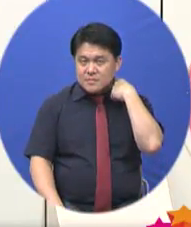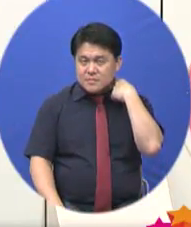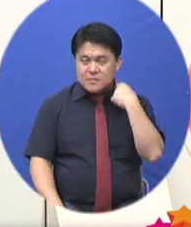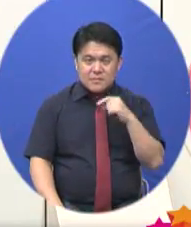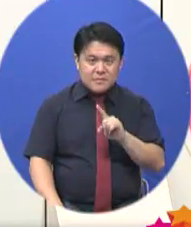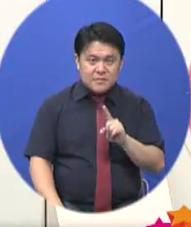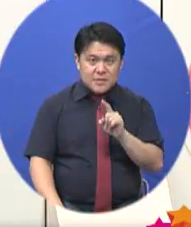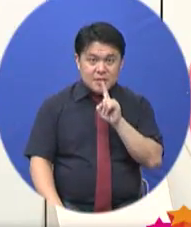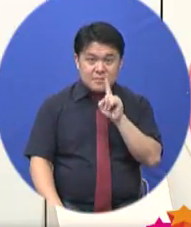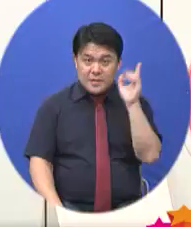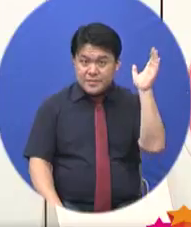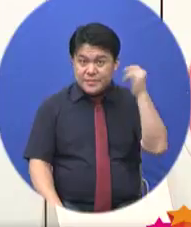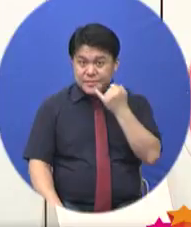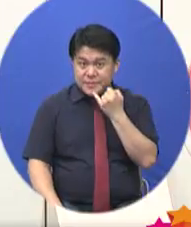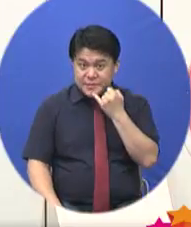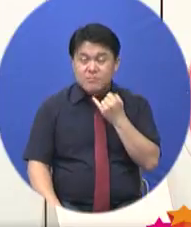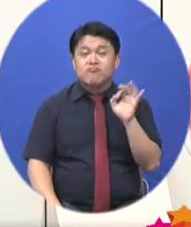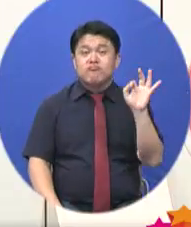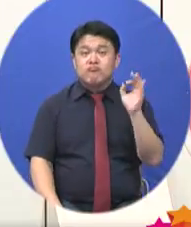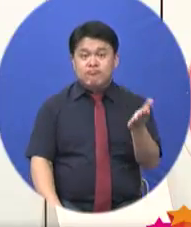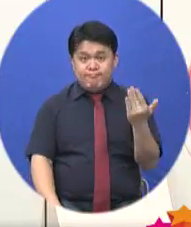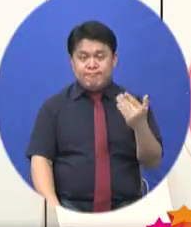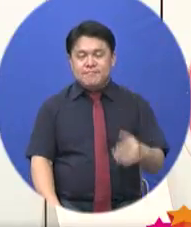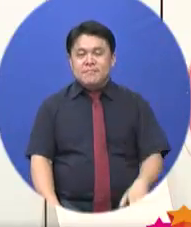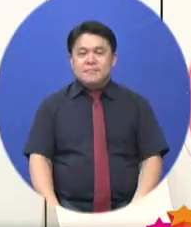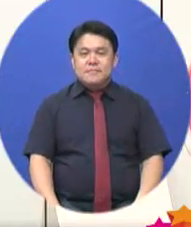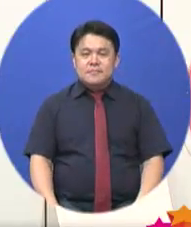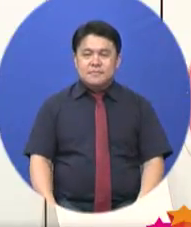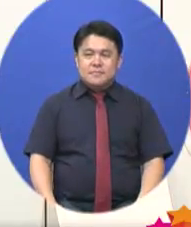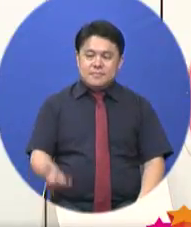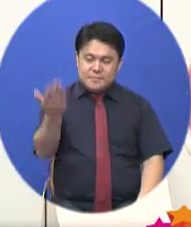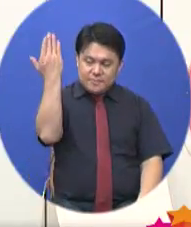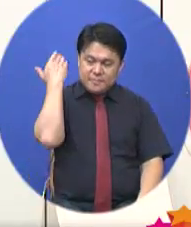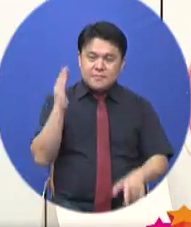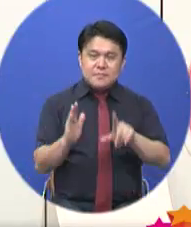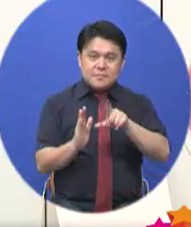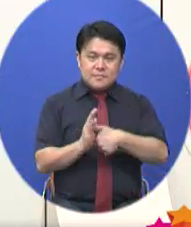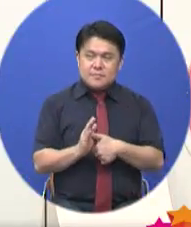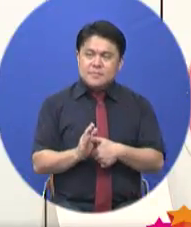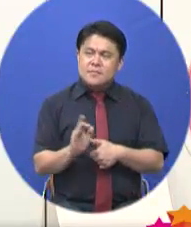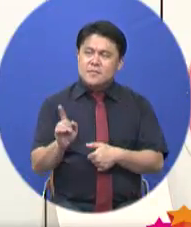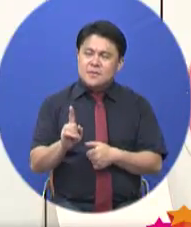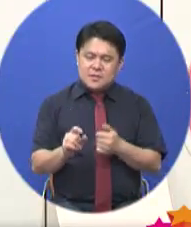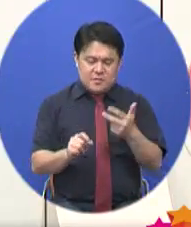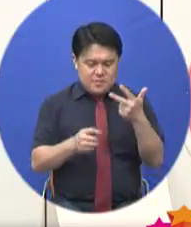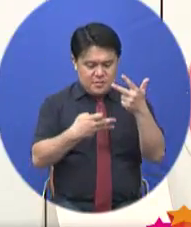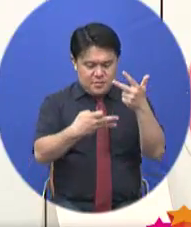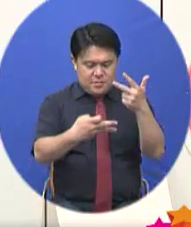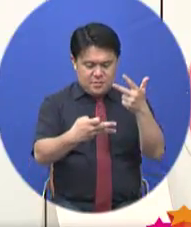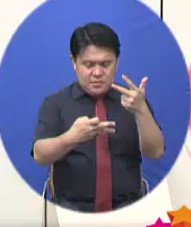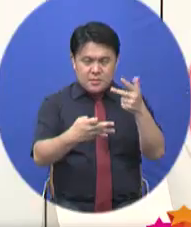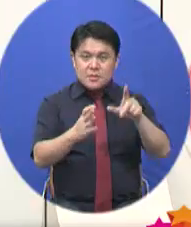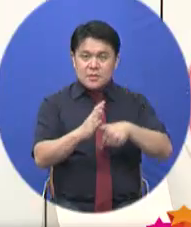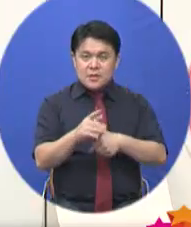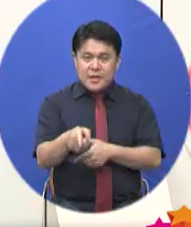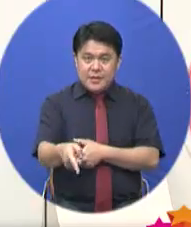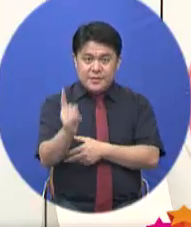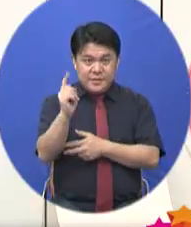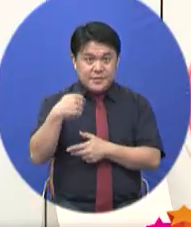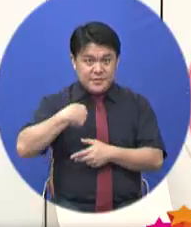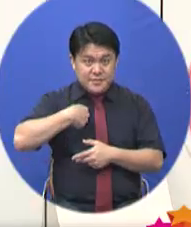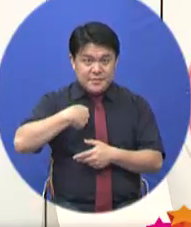뭐 얘기 좀 해도 될까요? 네, 네, 네. 말씀하세요. 아, 지난번에 저 14일 날 저기 낚시를 한번